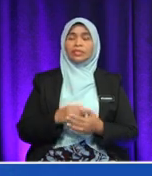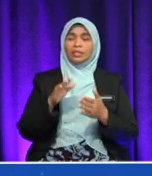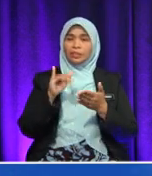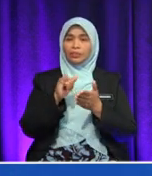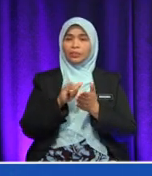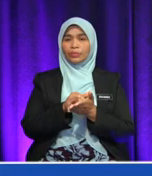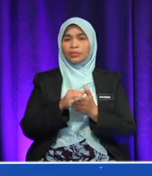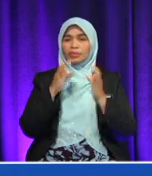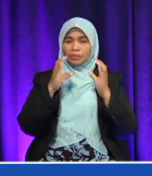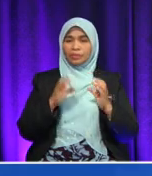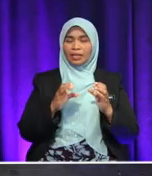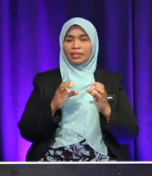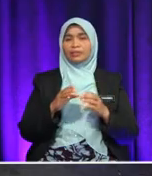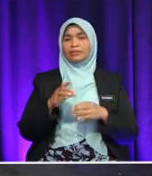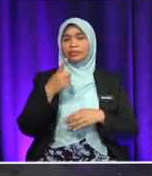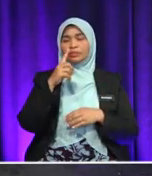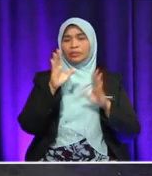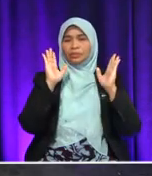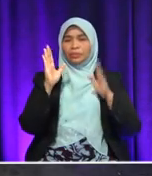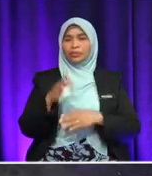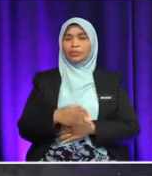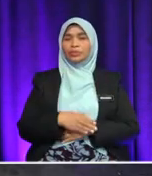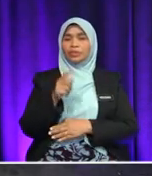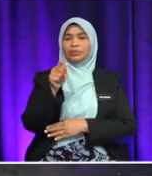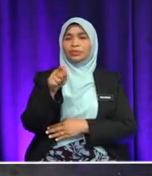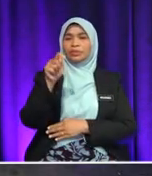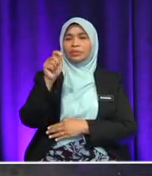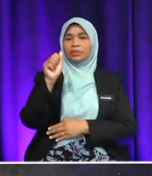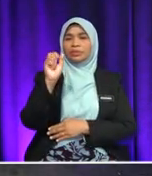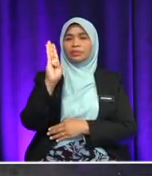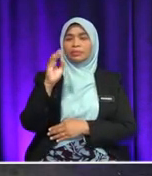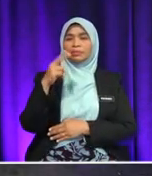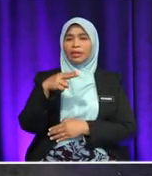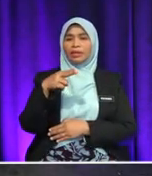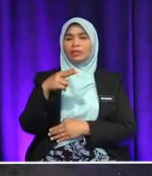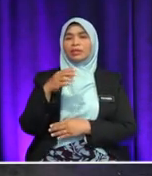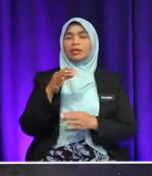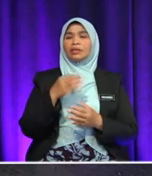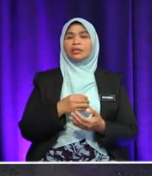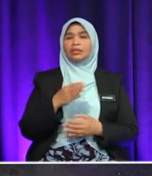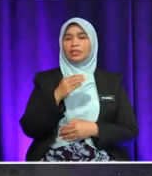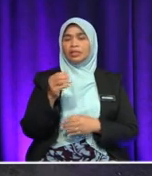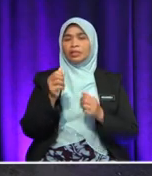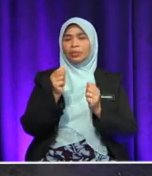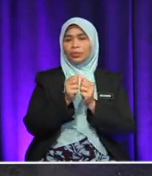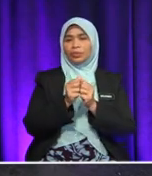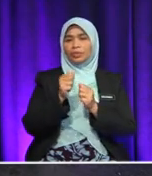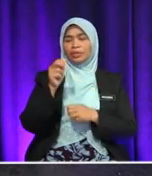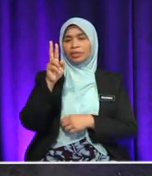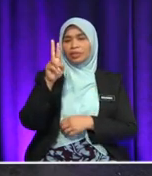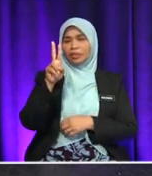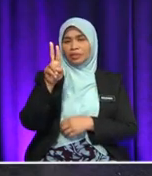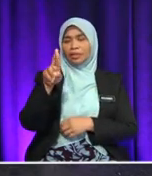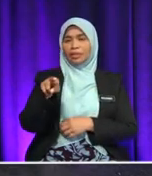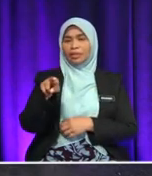untuk salat sunat tasbih yang kita lakukan pada malam hari dengan dua rakaat